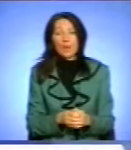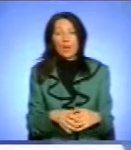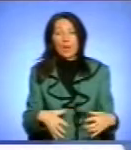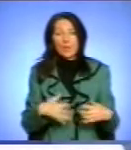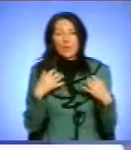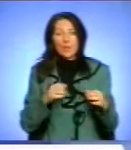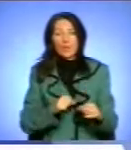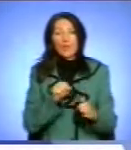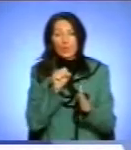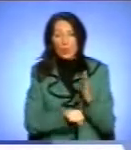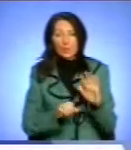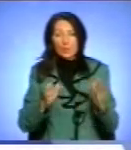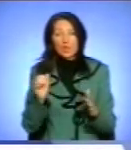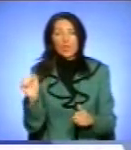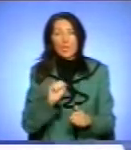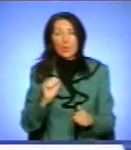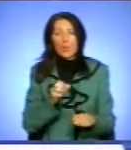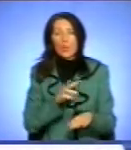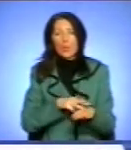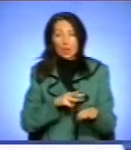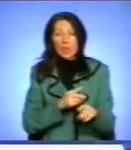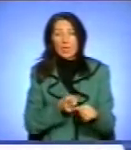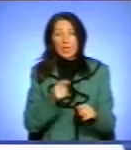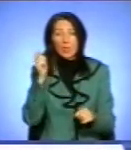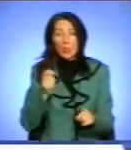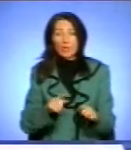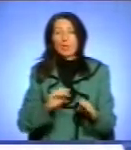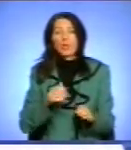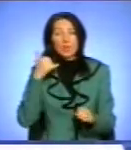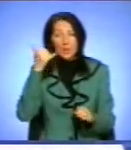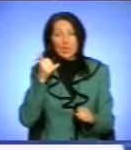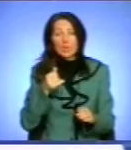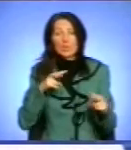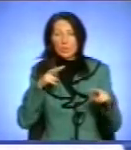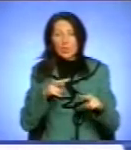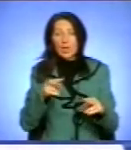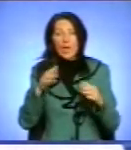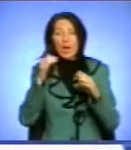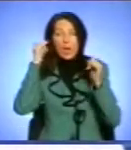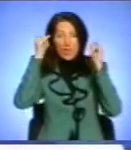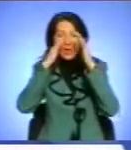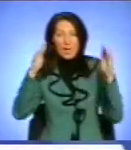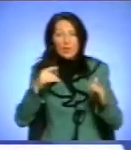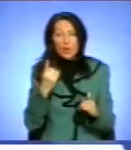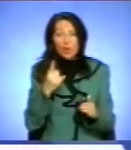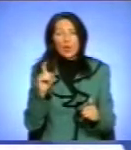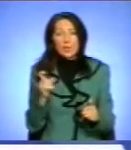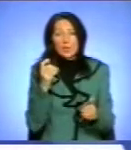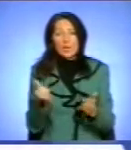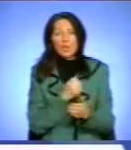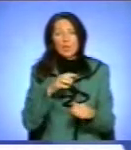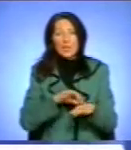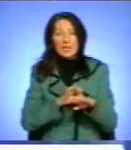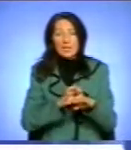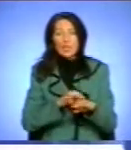Жахливе вбивство сталося в Теребовлі. Міліціонери, котрі прибули на виклик свідка в хліві одного з господарств, знайшли тіло